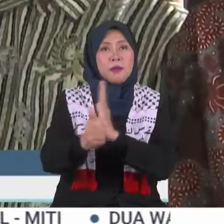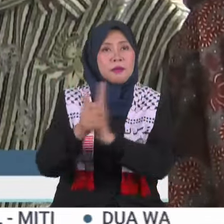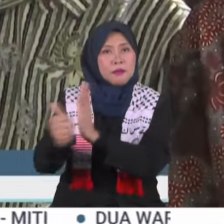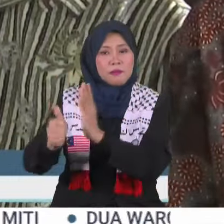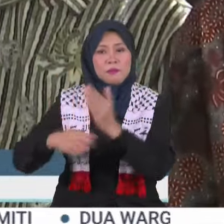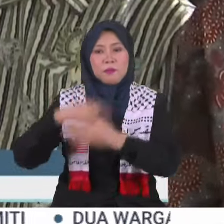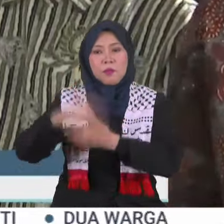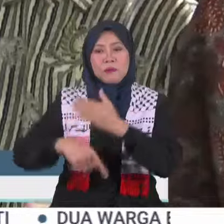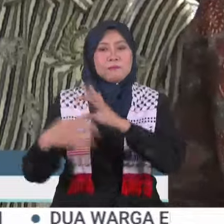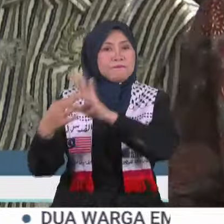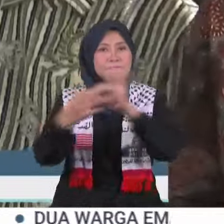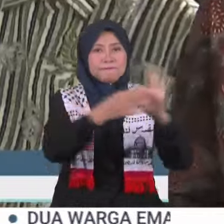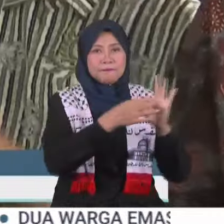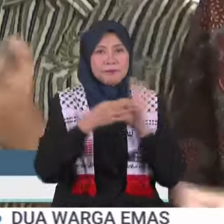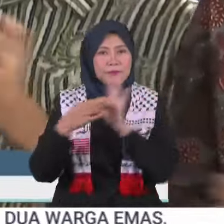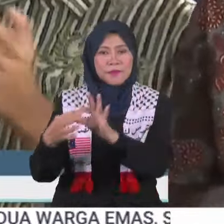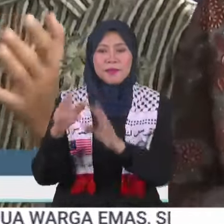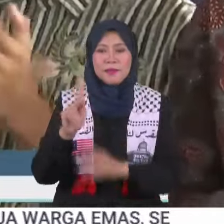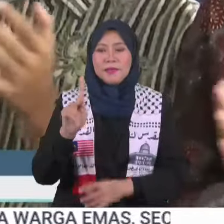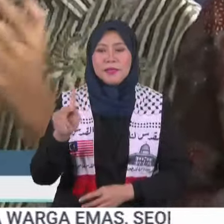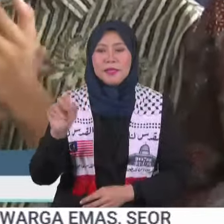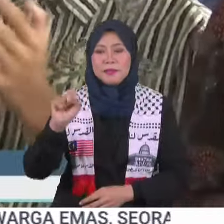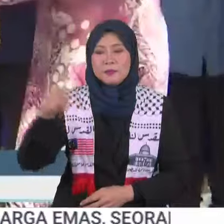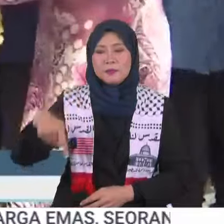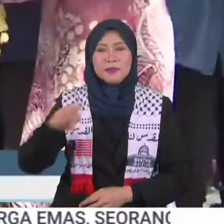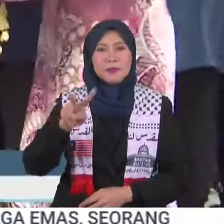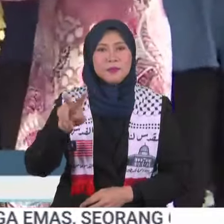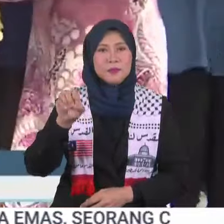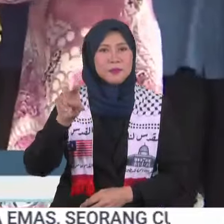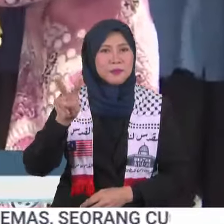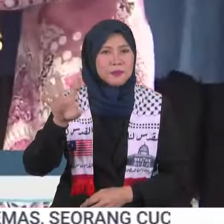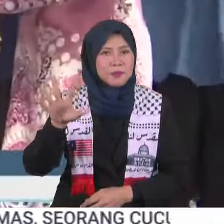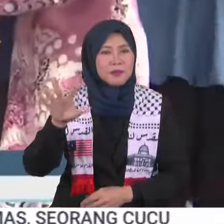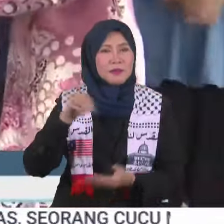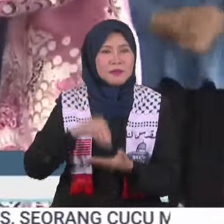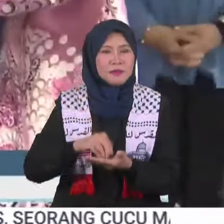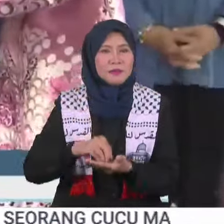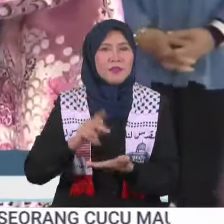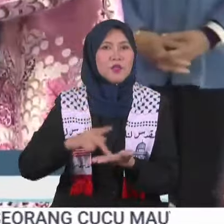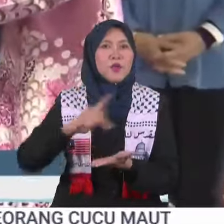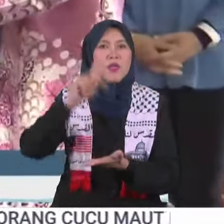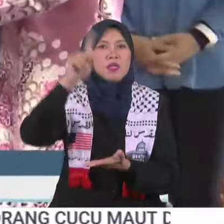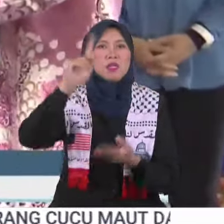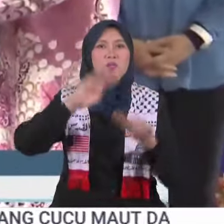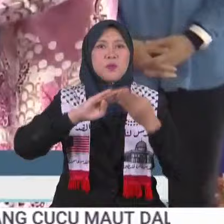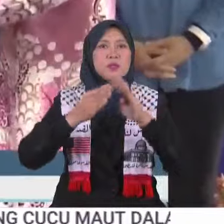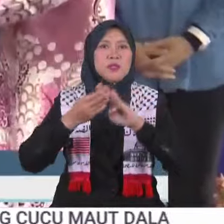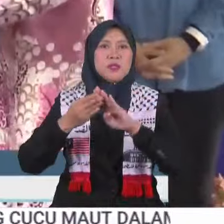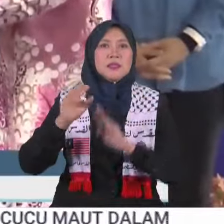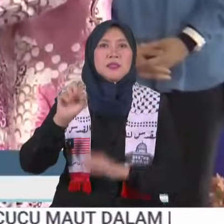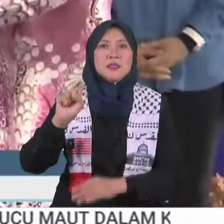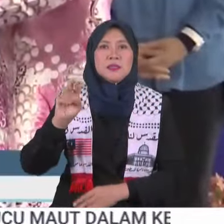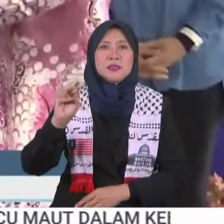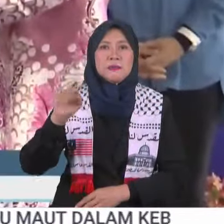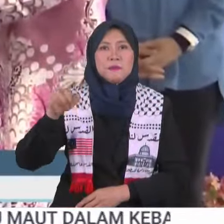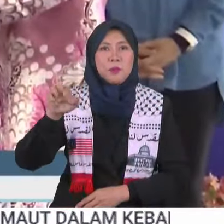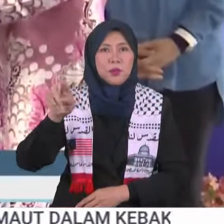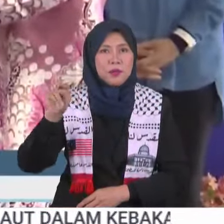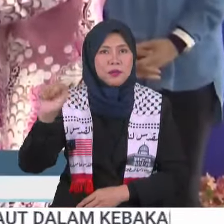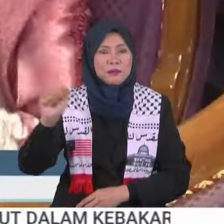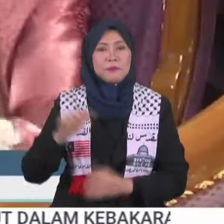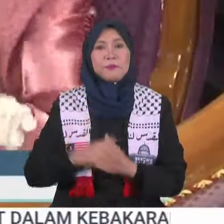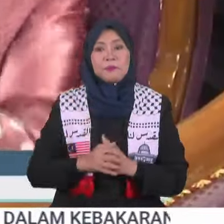dan Program Kolaborasi Industri KKSSP 2025 di Kolej Komuniti Sempurna. Mengenai Kolej